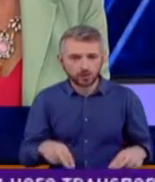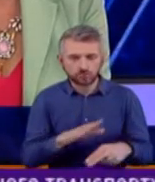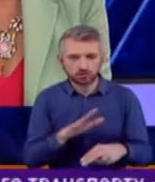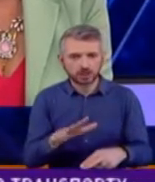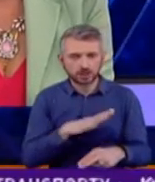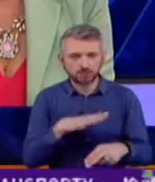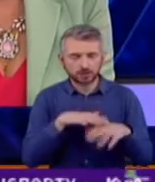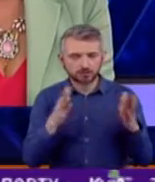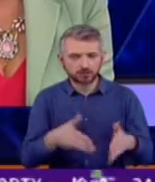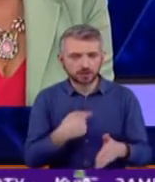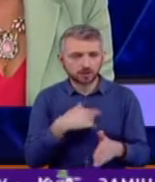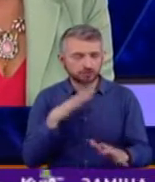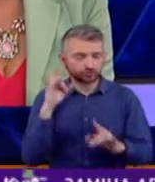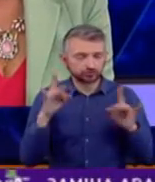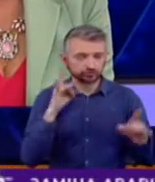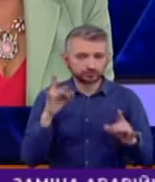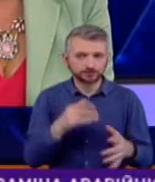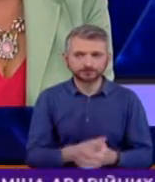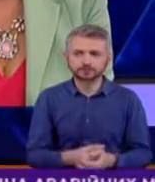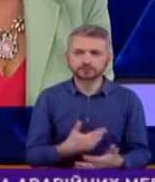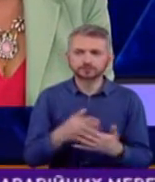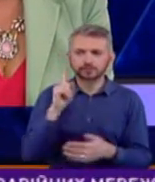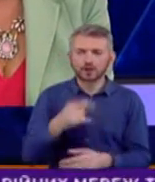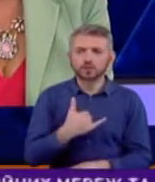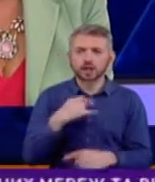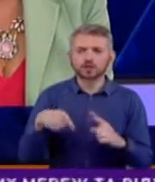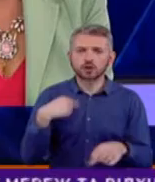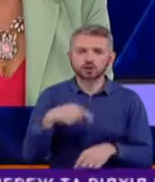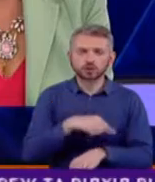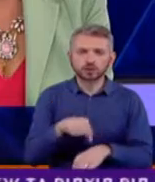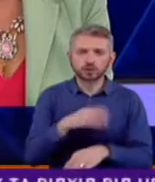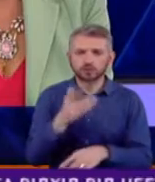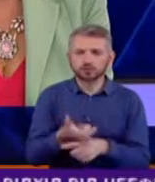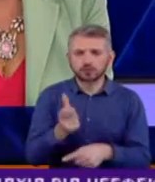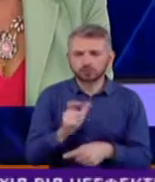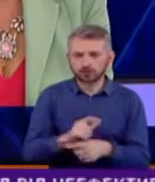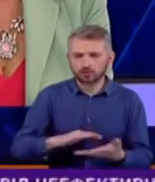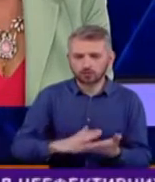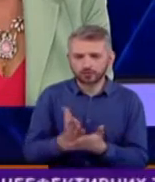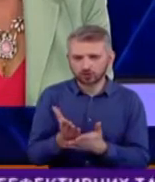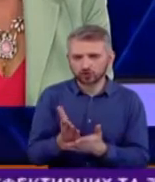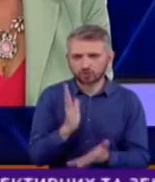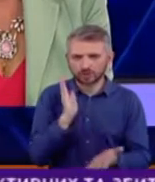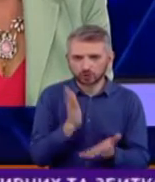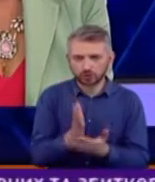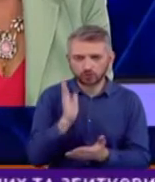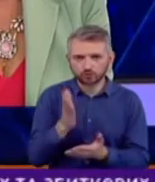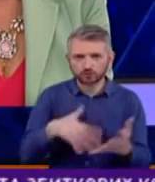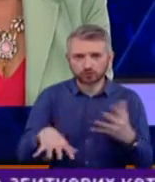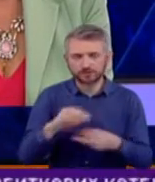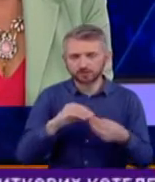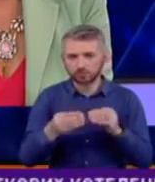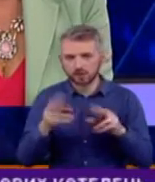эти самые, я поднимал там шум. А вот знаете, у нас наступна година будет больше такая политичная, вот безпосередньо, мы будем там все